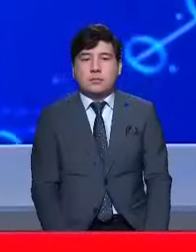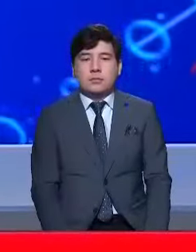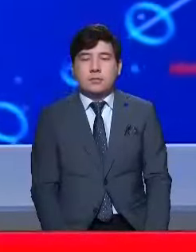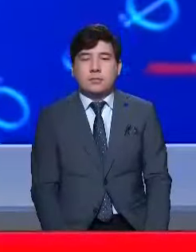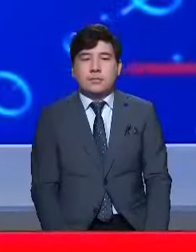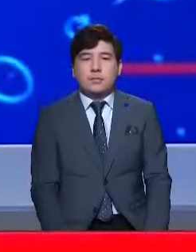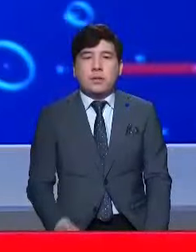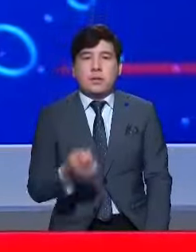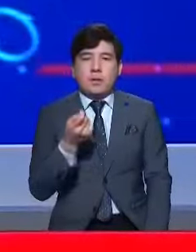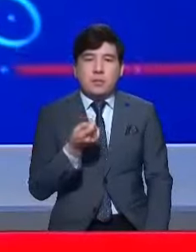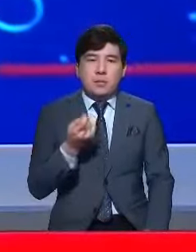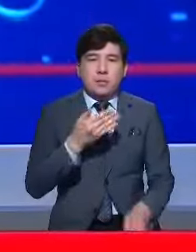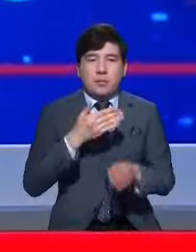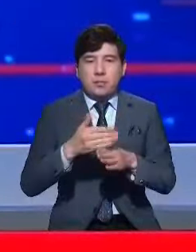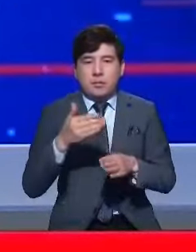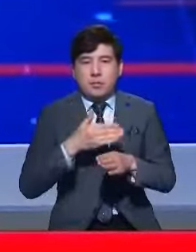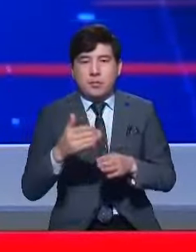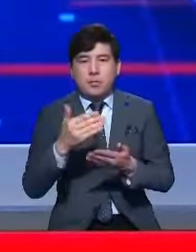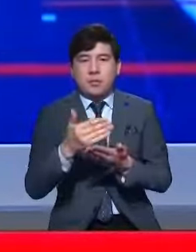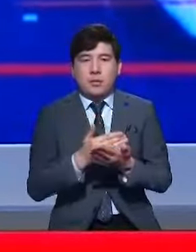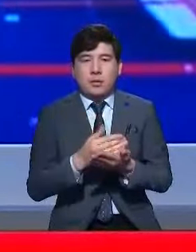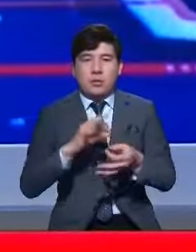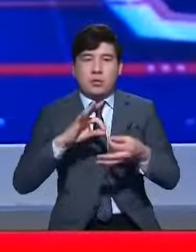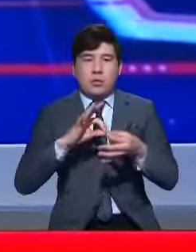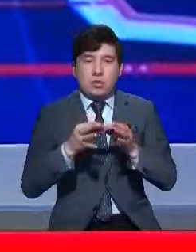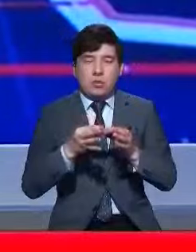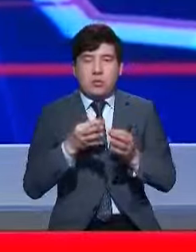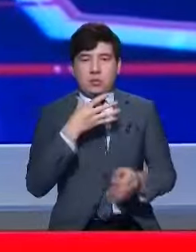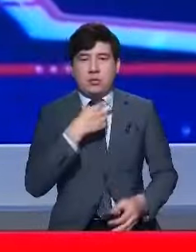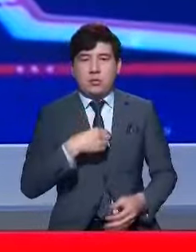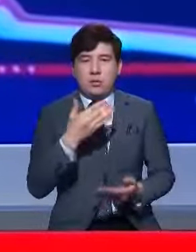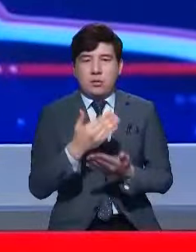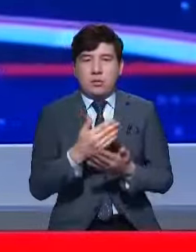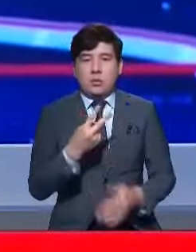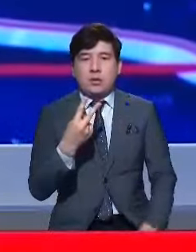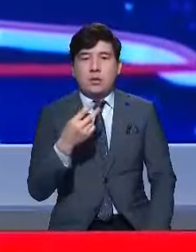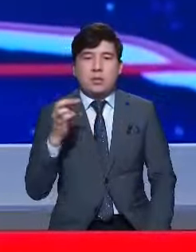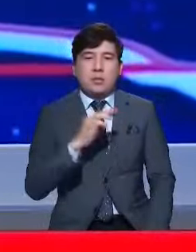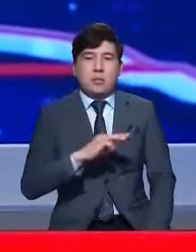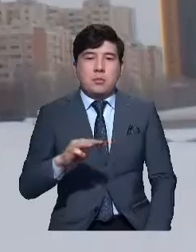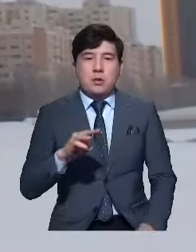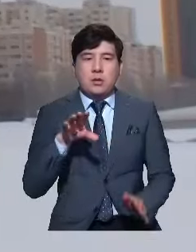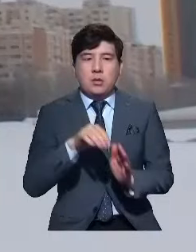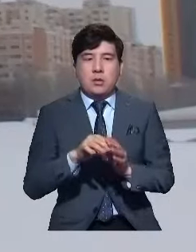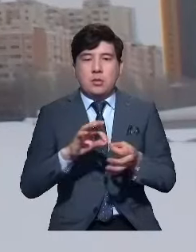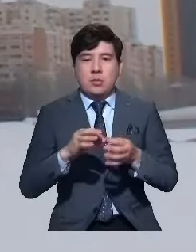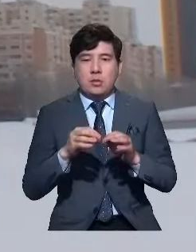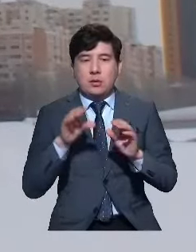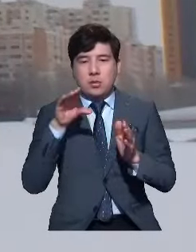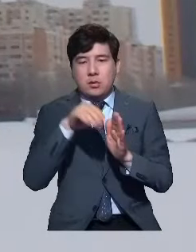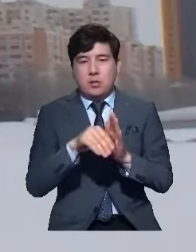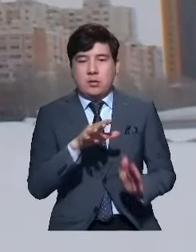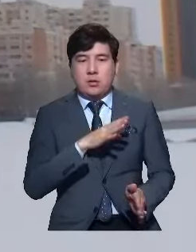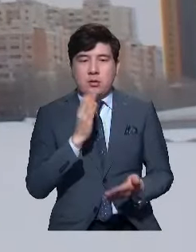Микроқаржы ұйымына жүгінген азаматтардың жеке дерегі тарап кетті. Қазір 2 миллион тұрғынның ақпараты ашық дерек көзді жүр. Осыған байланысты цифрлық